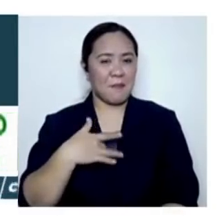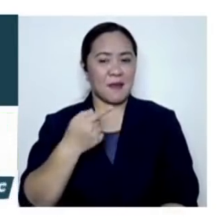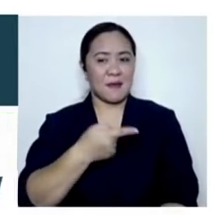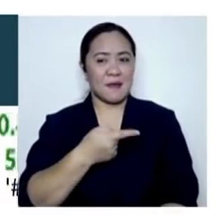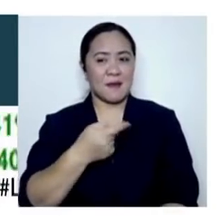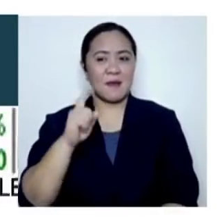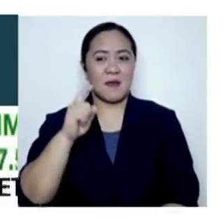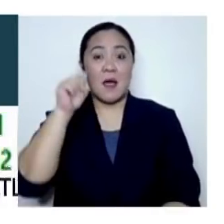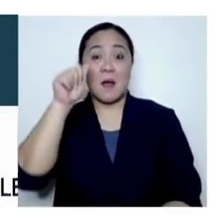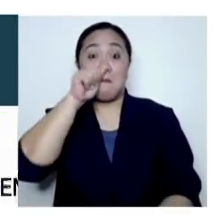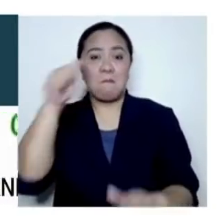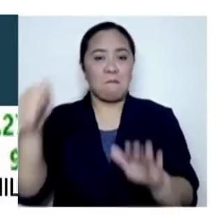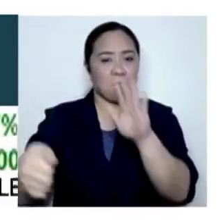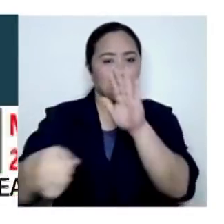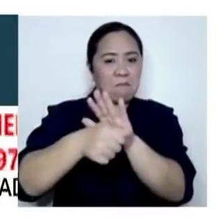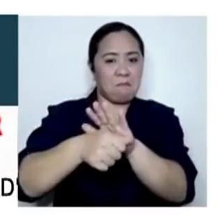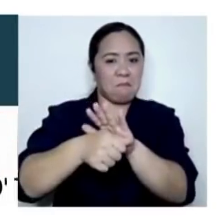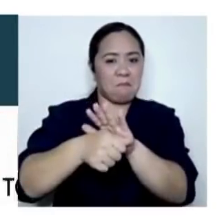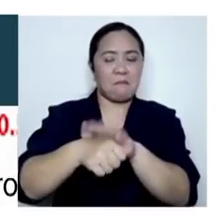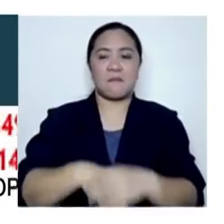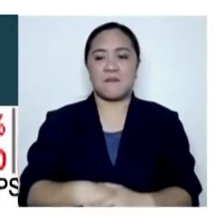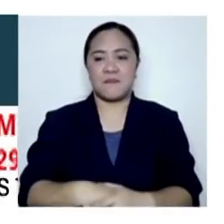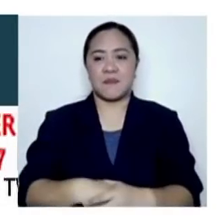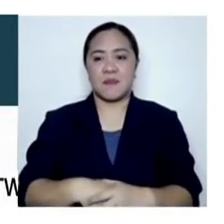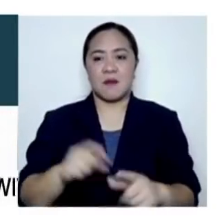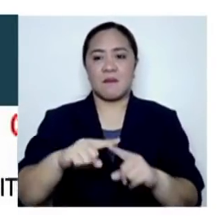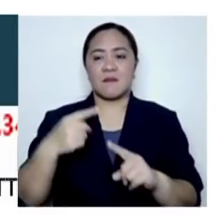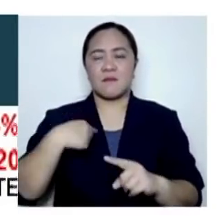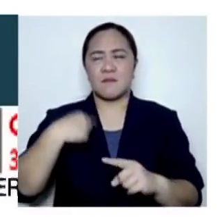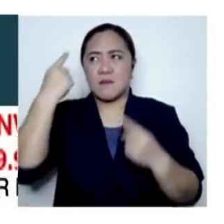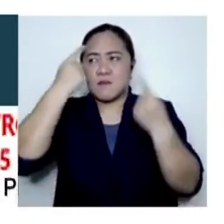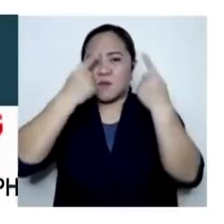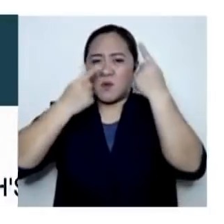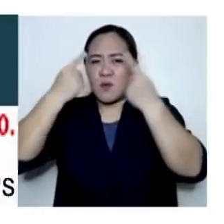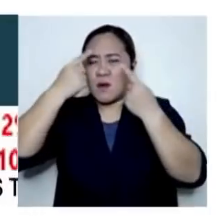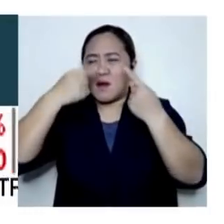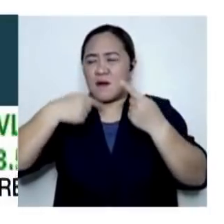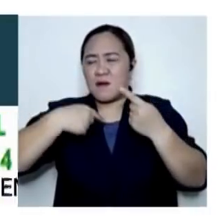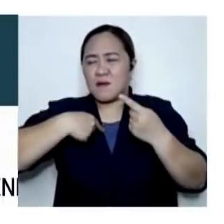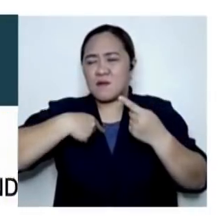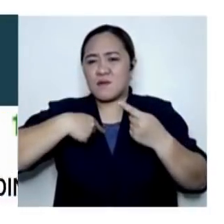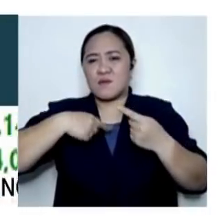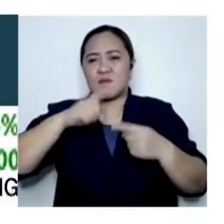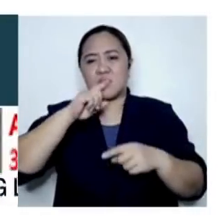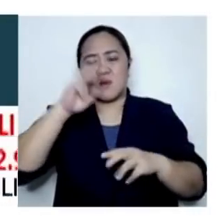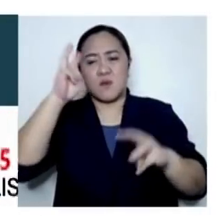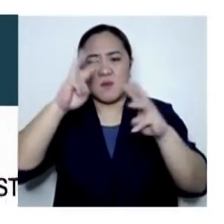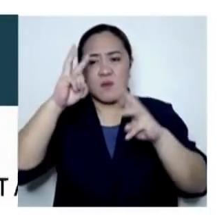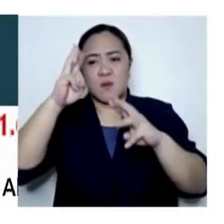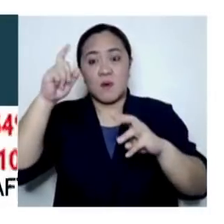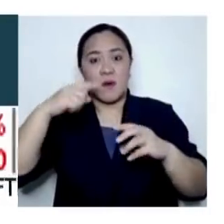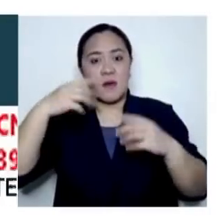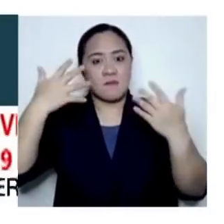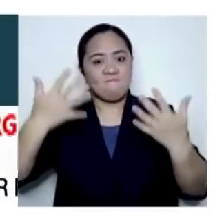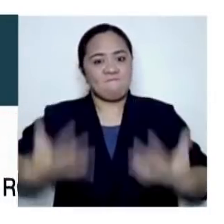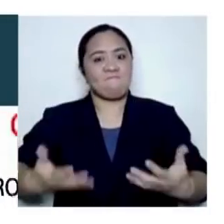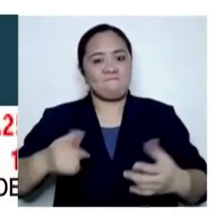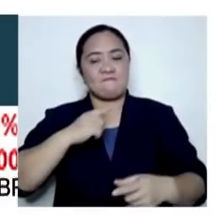tinatago siya. Pero nung una nag-alala ako dahil nagsalita siya, talagang mabigat yung sinabi niya. At sino ang nagtanggol